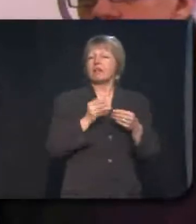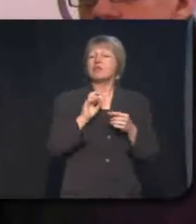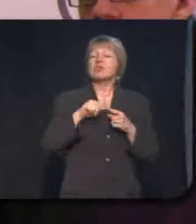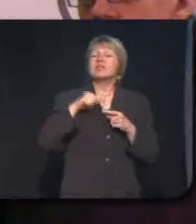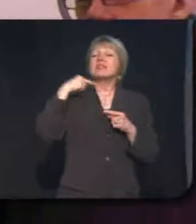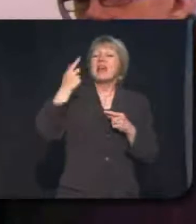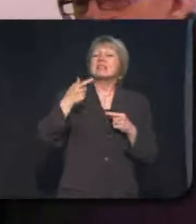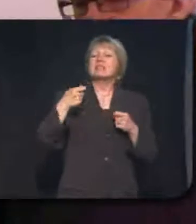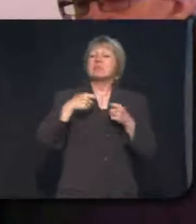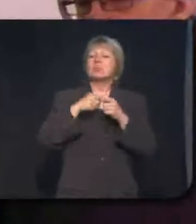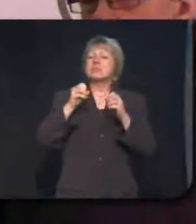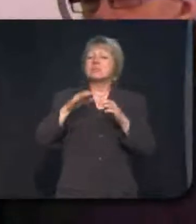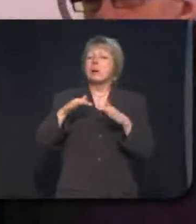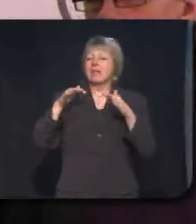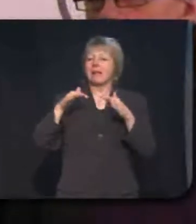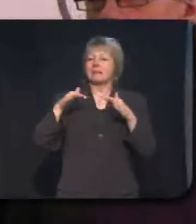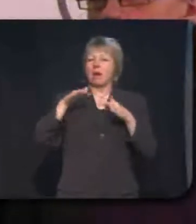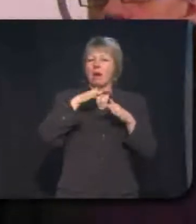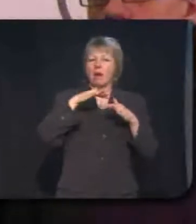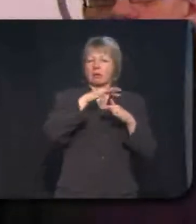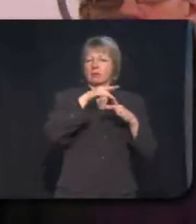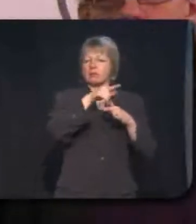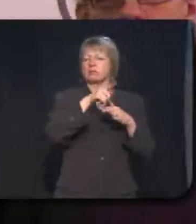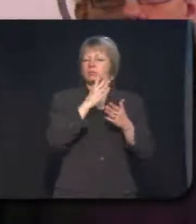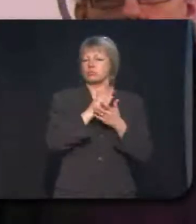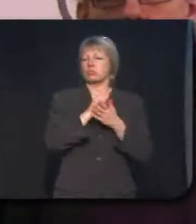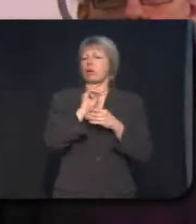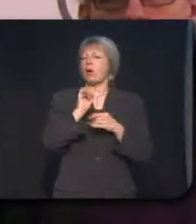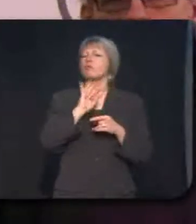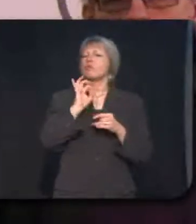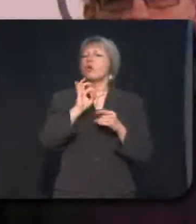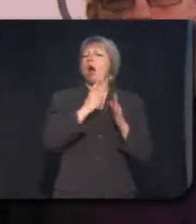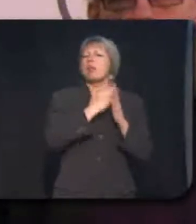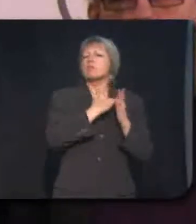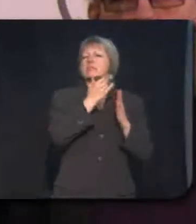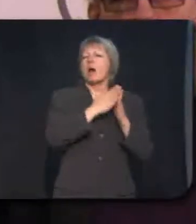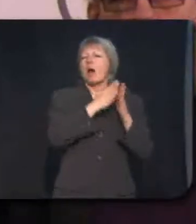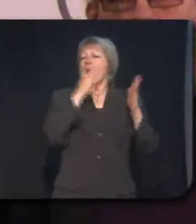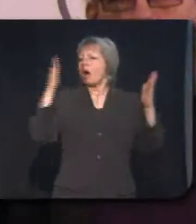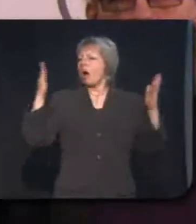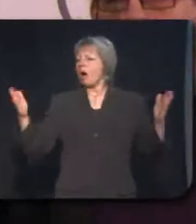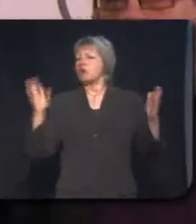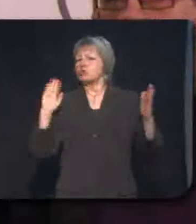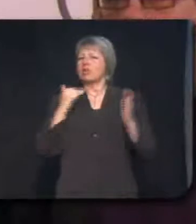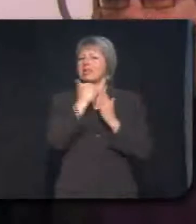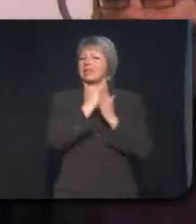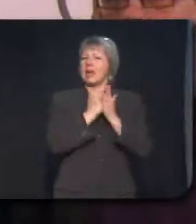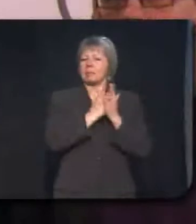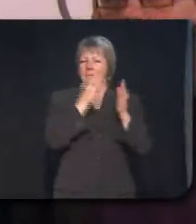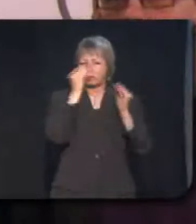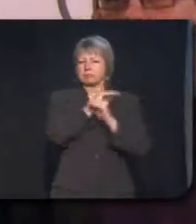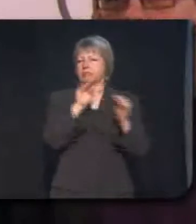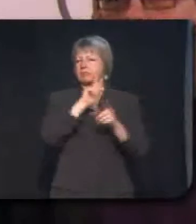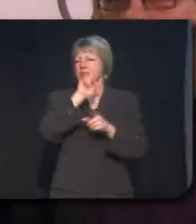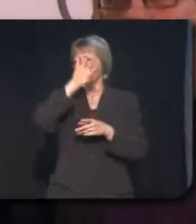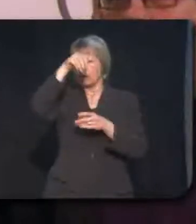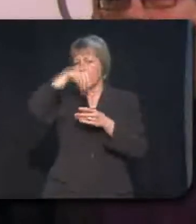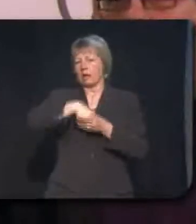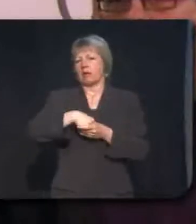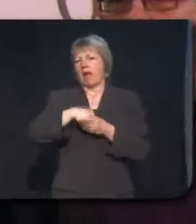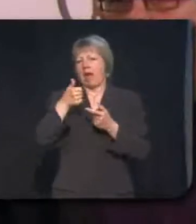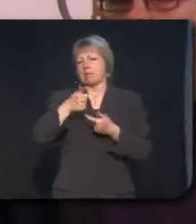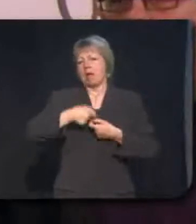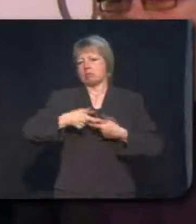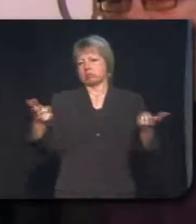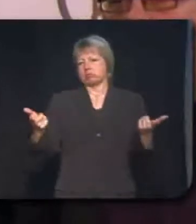Bundesparteitag geschehen da kann man einfach für das nächste Jahr halbe Jahr die Termine angeben und kann es in einem erledigen für